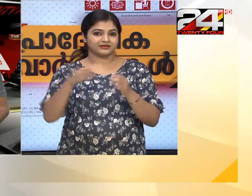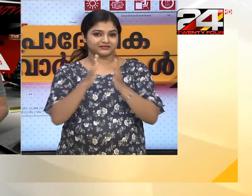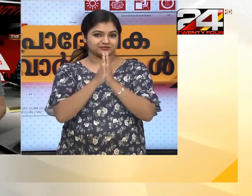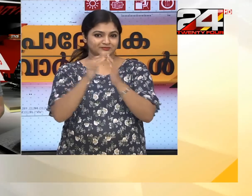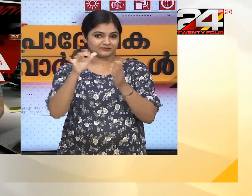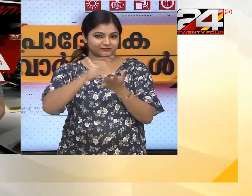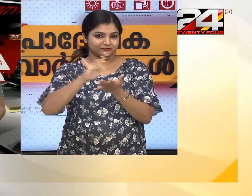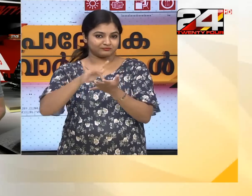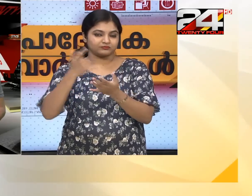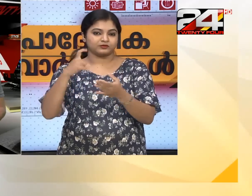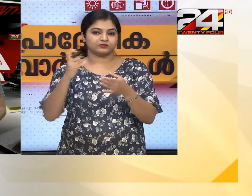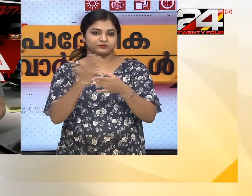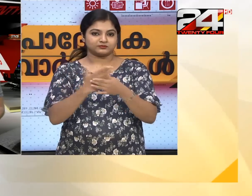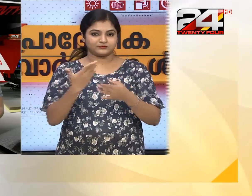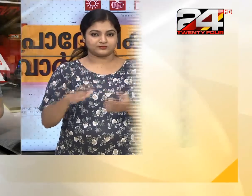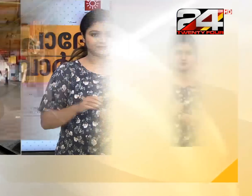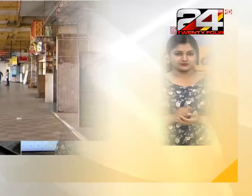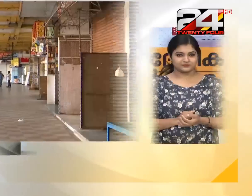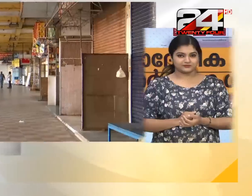കേസ്.